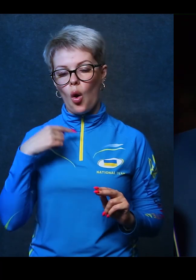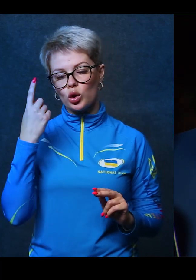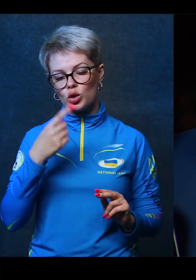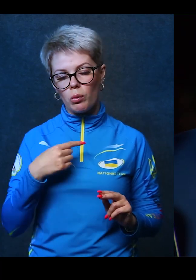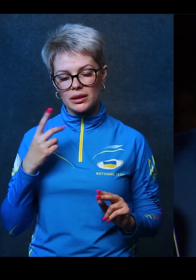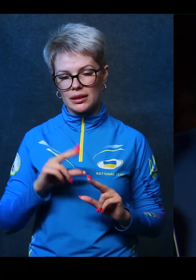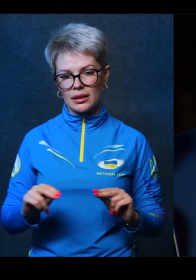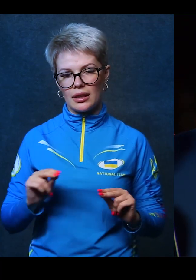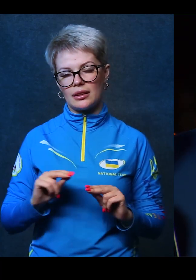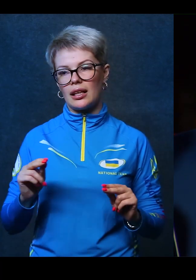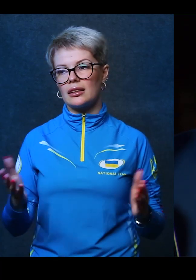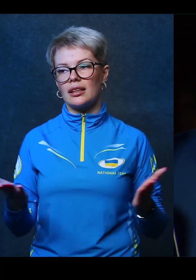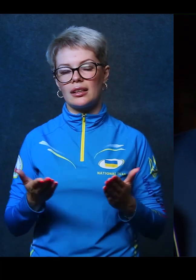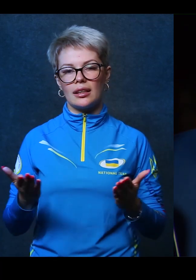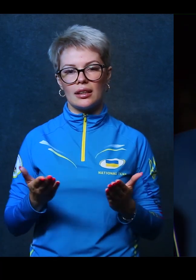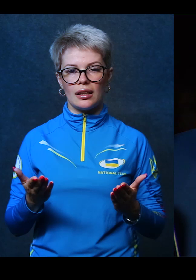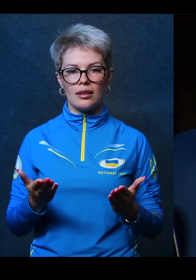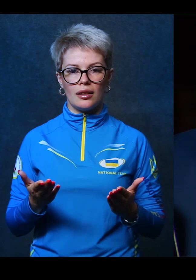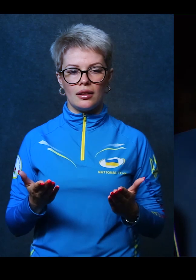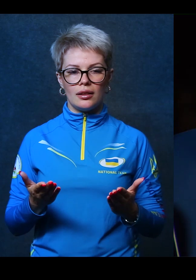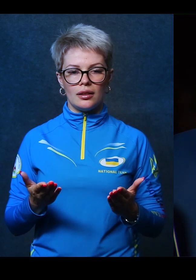особисті тренери, тренери, які